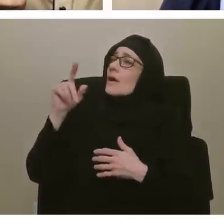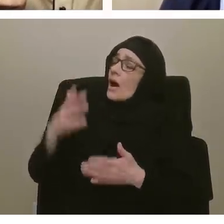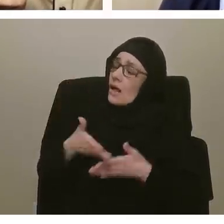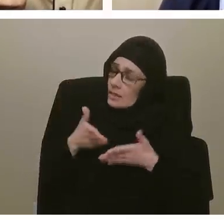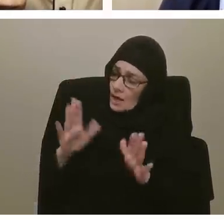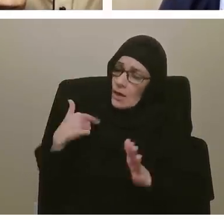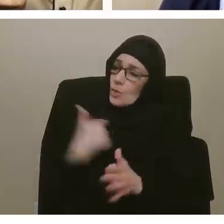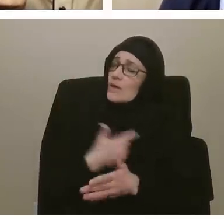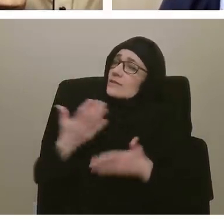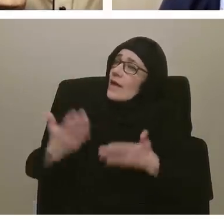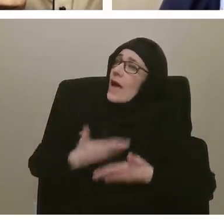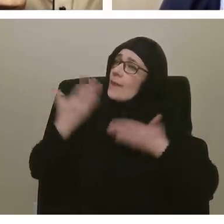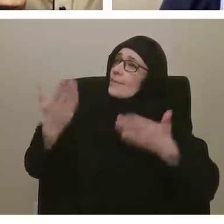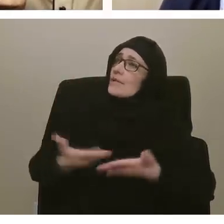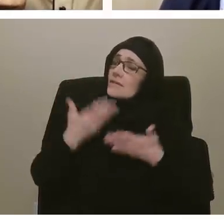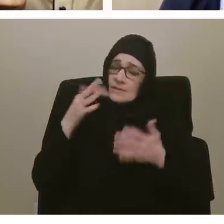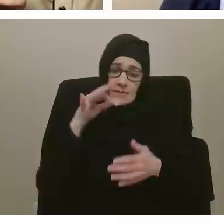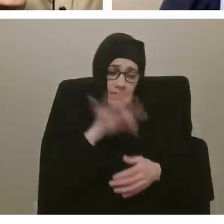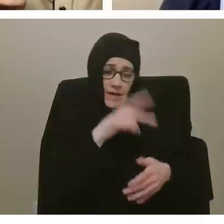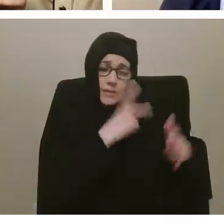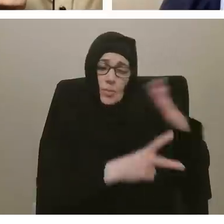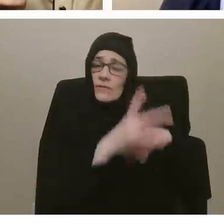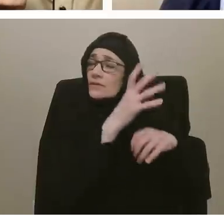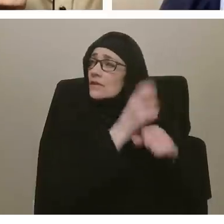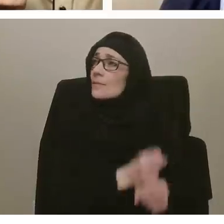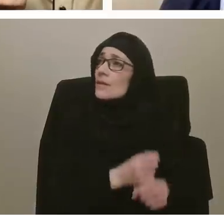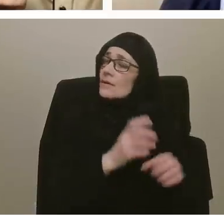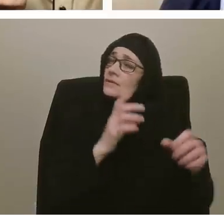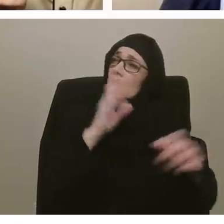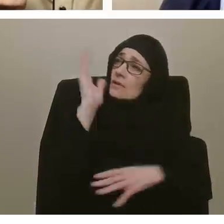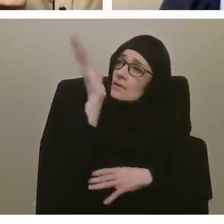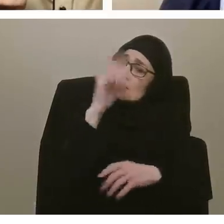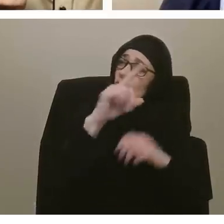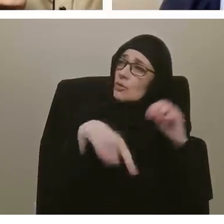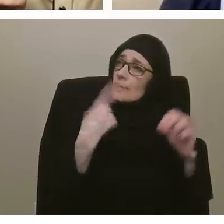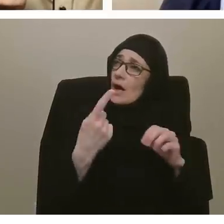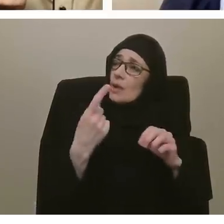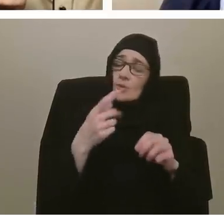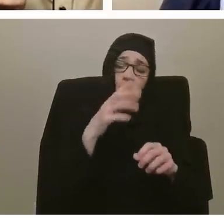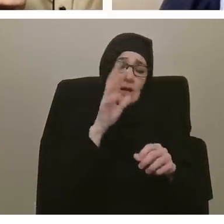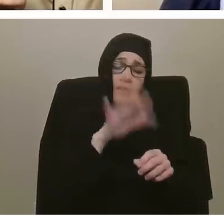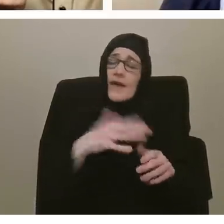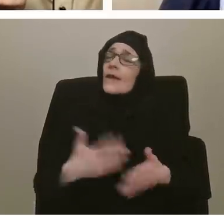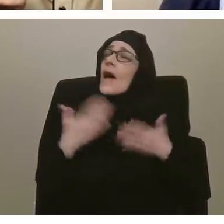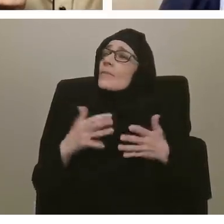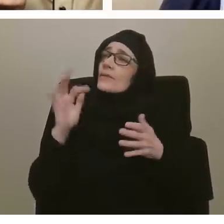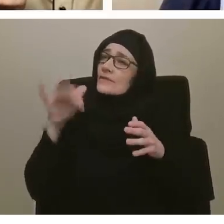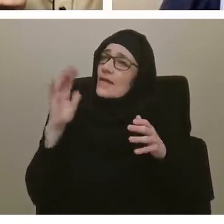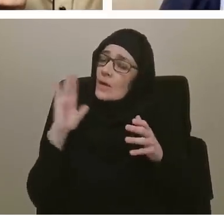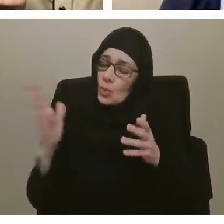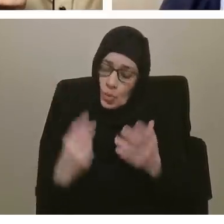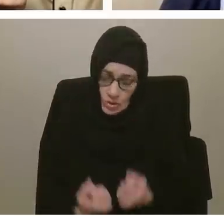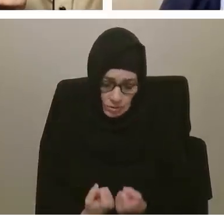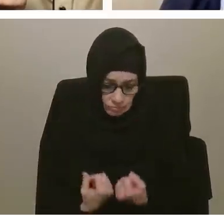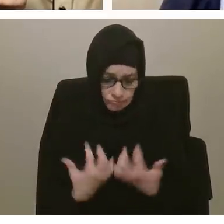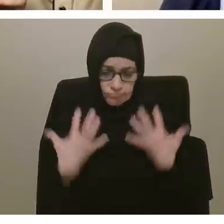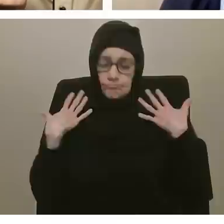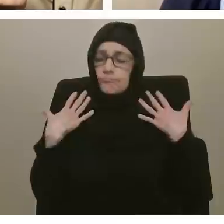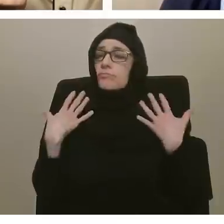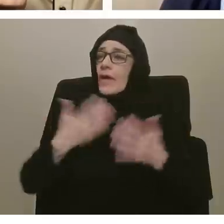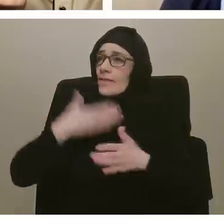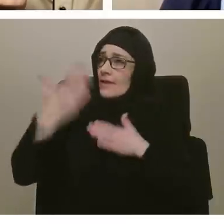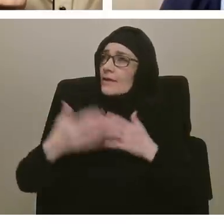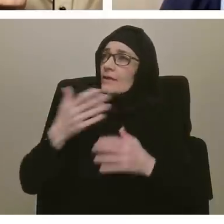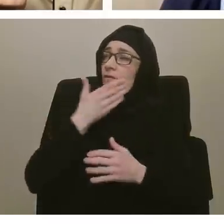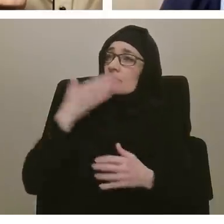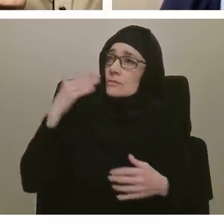happiness that the Prophet ﷺ spoke about to be the one that envelops us at the end of Ramadan, and grant us, Ya Allah, the greatest of joy